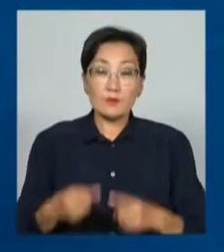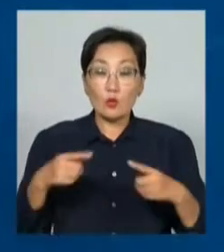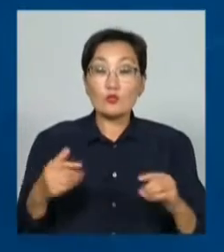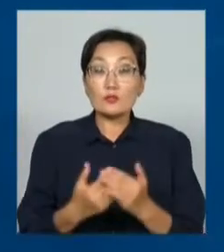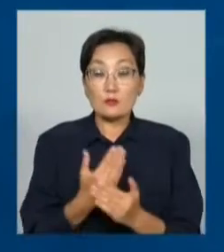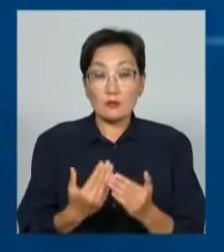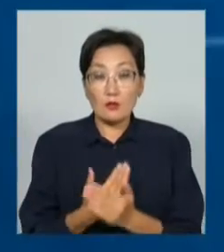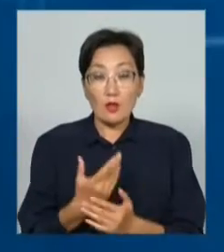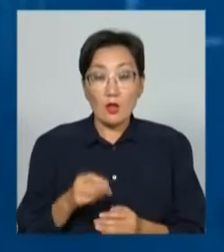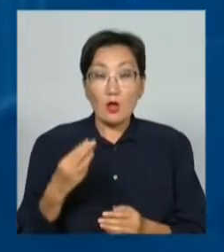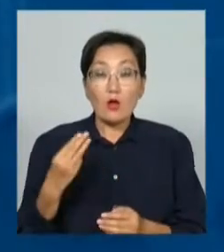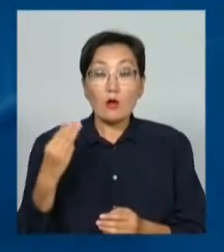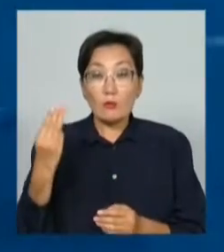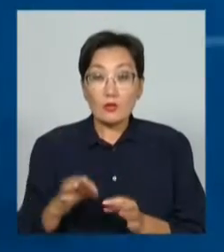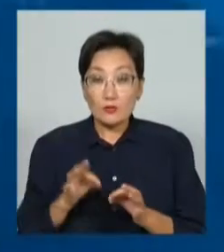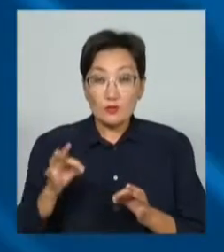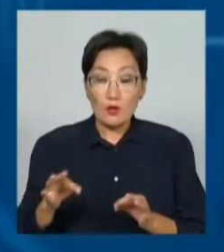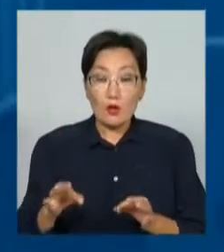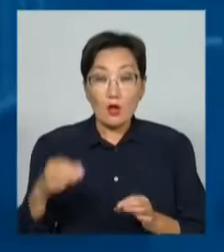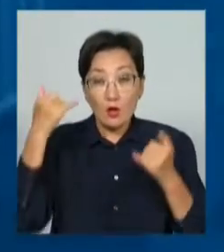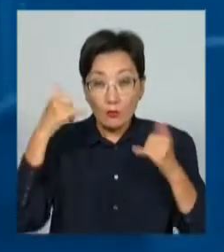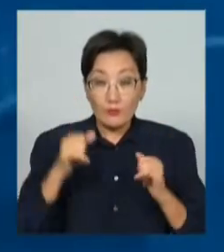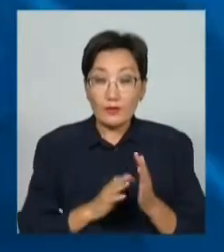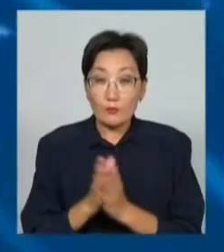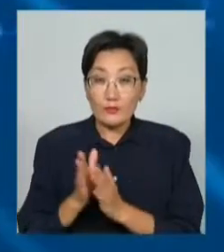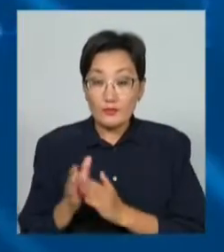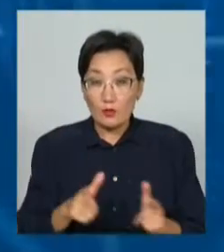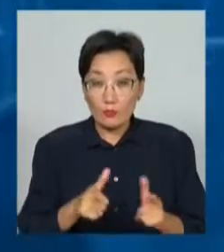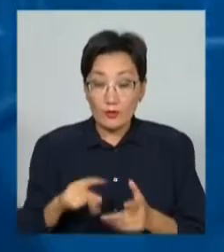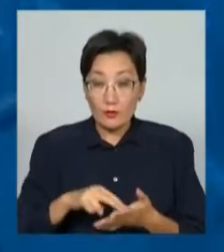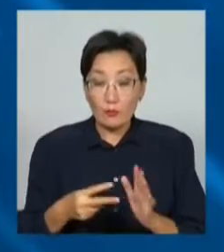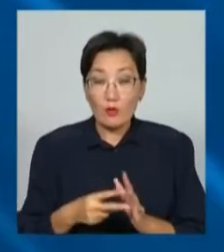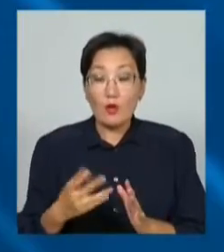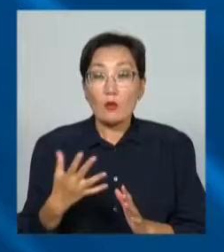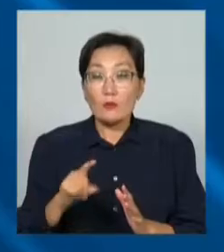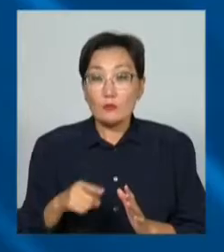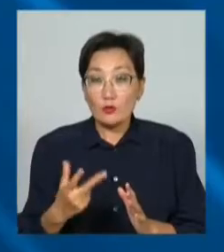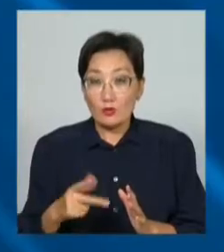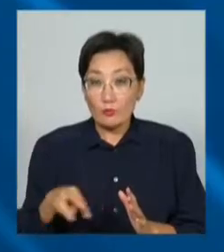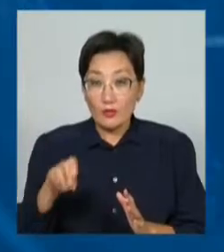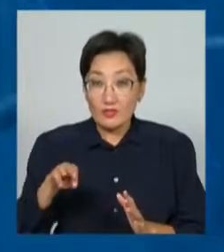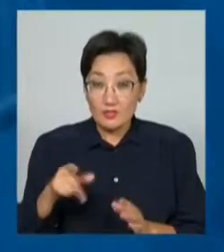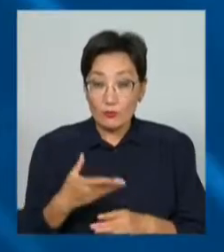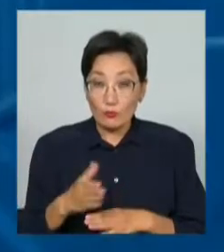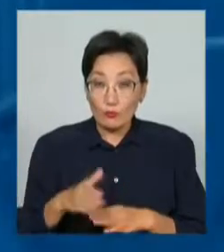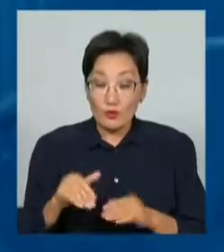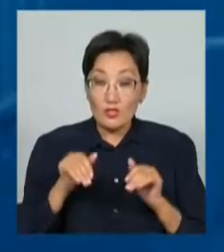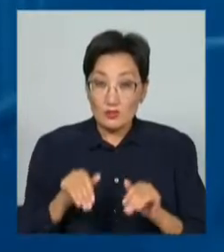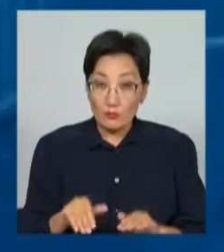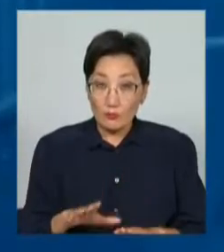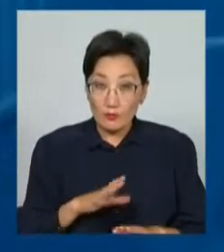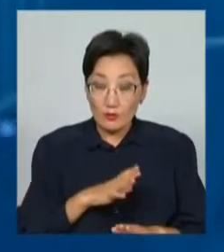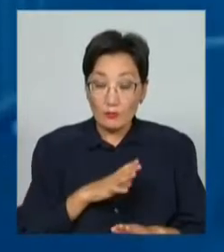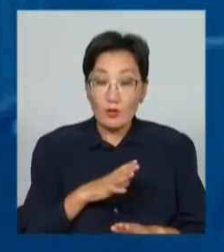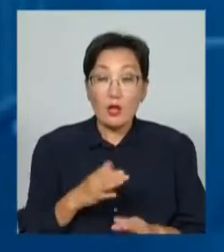Өзге жаңалықтар. Маңғыстау облысына мал азығын дайындау мақсатында қосымша 5,3 миллиард теңге бөлу мәселесі шешімін тапты.